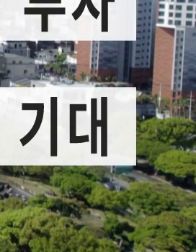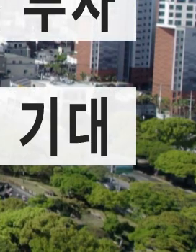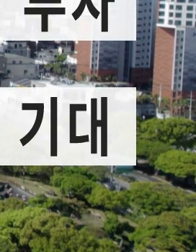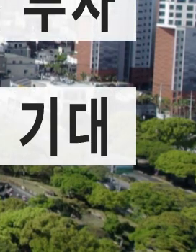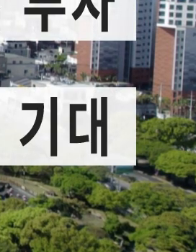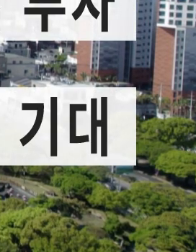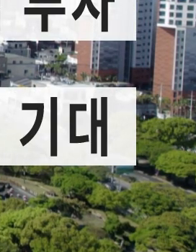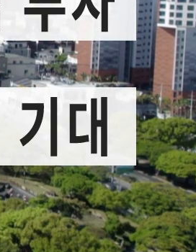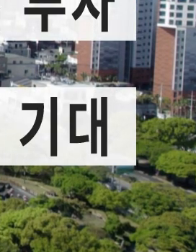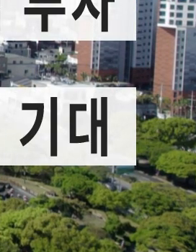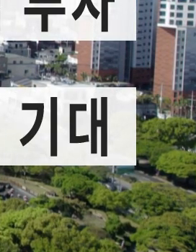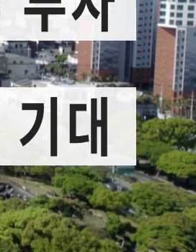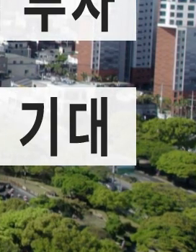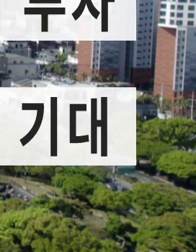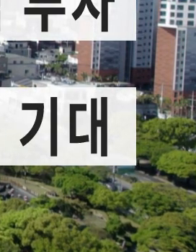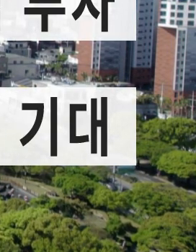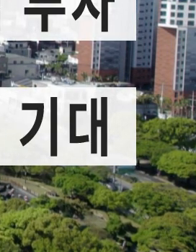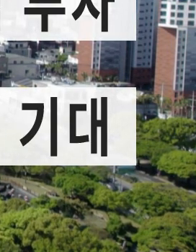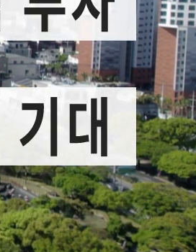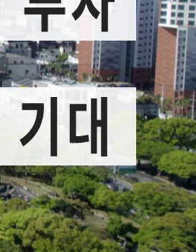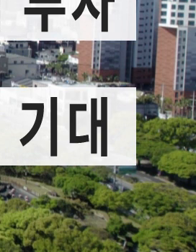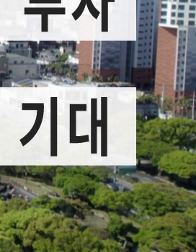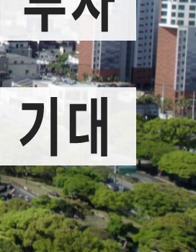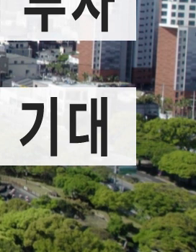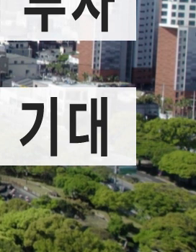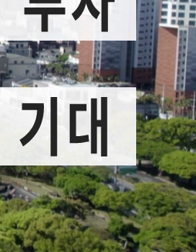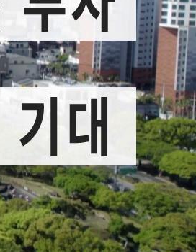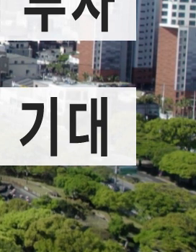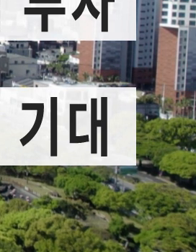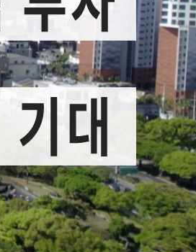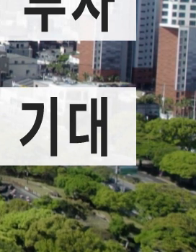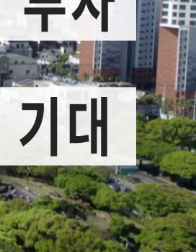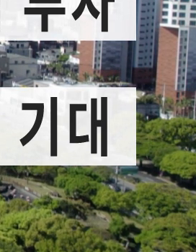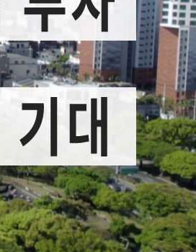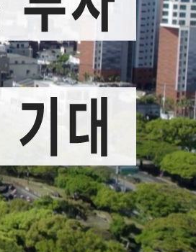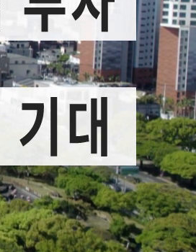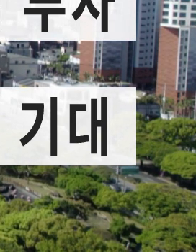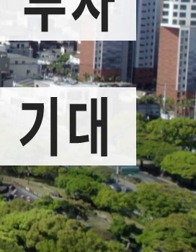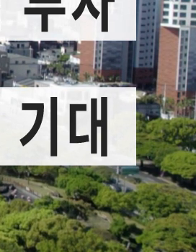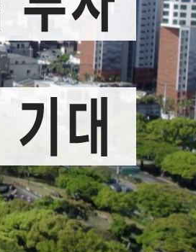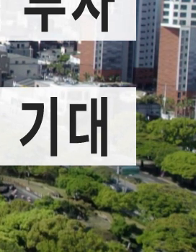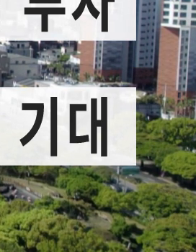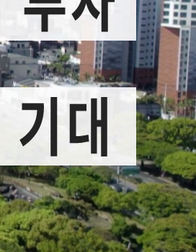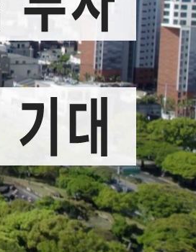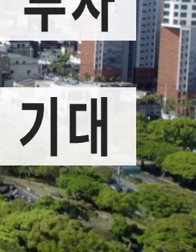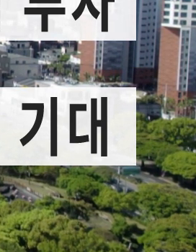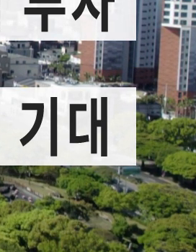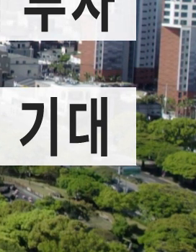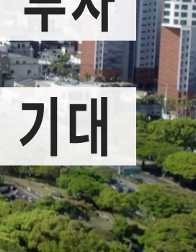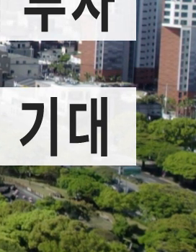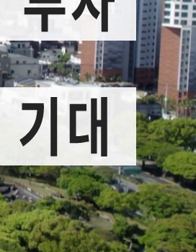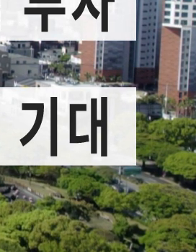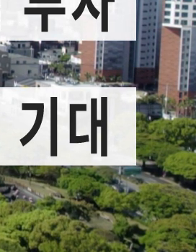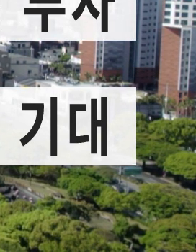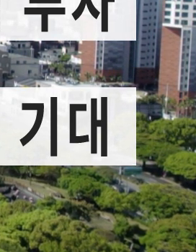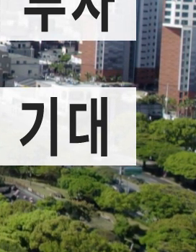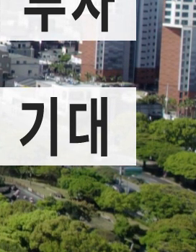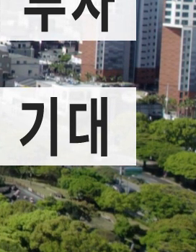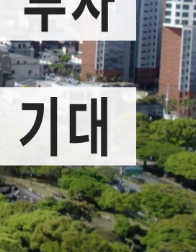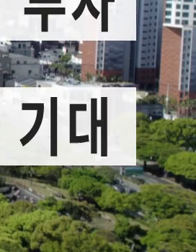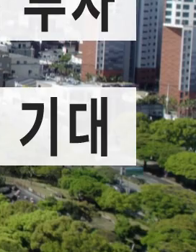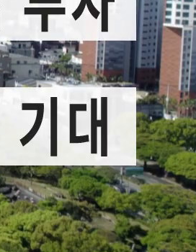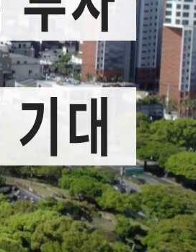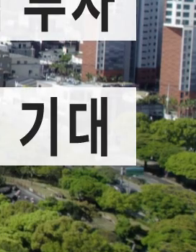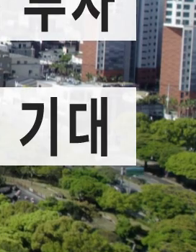고부가 가치 스포노믹스 산업 육성을 위해 스포츠 대회 개최, 전지훈련, 프로축구, 골프 관광